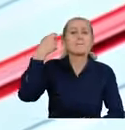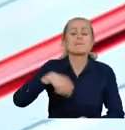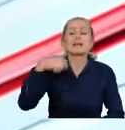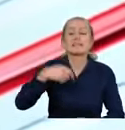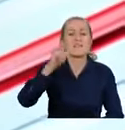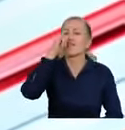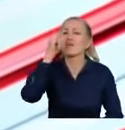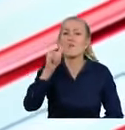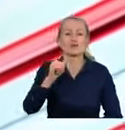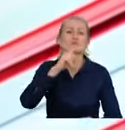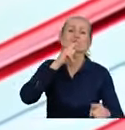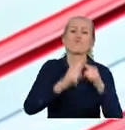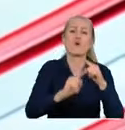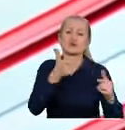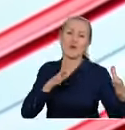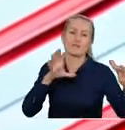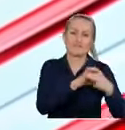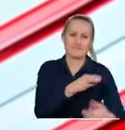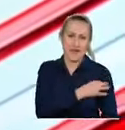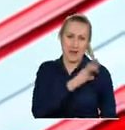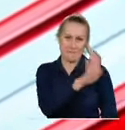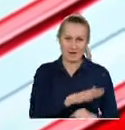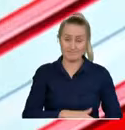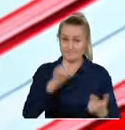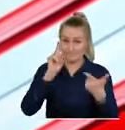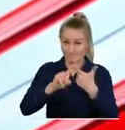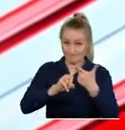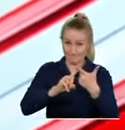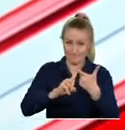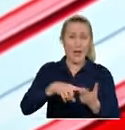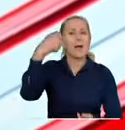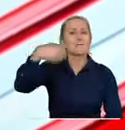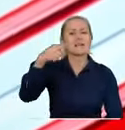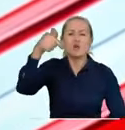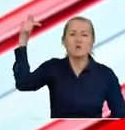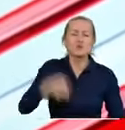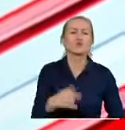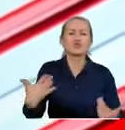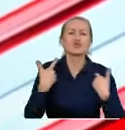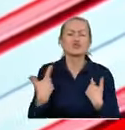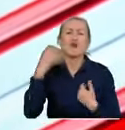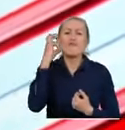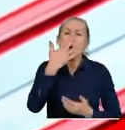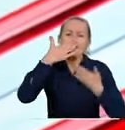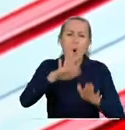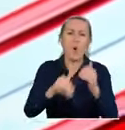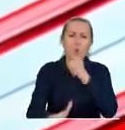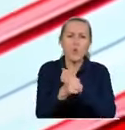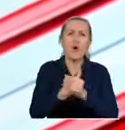być politykiem związanym z partiami. Po drugie, prezydent musi w swoim życiu udowodnić, że potrafi być